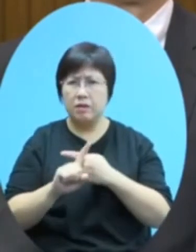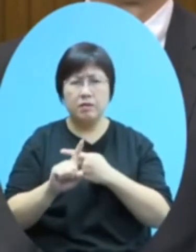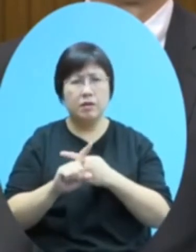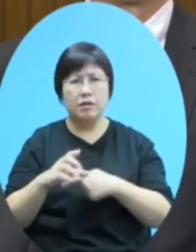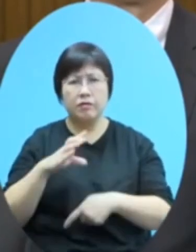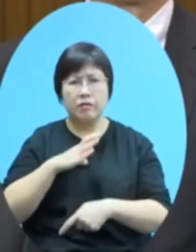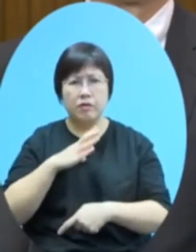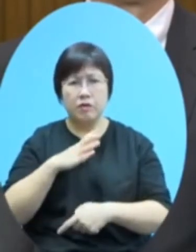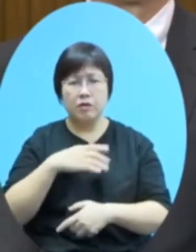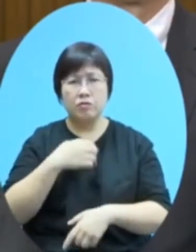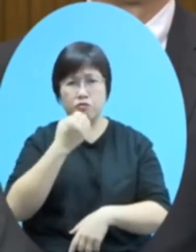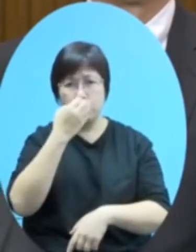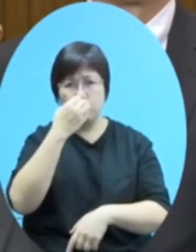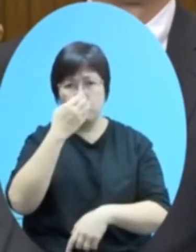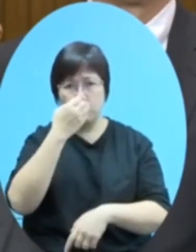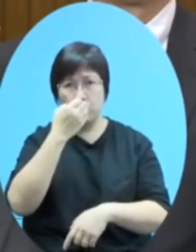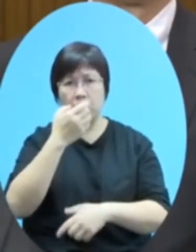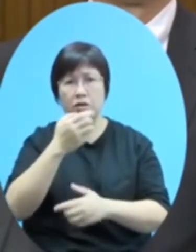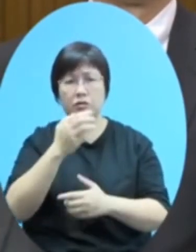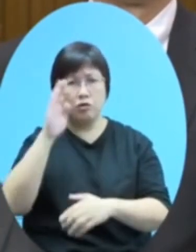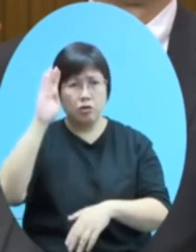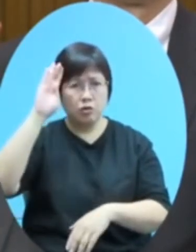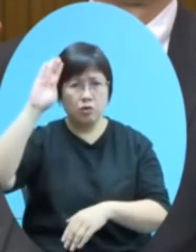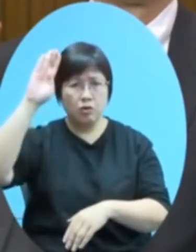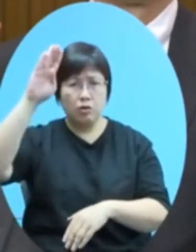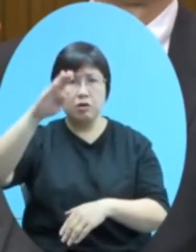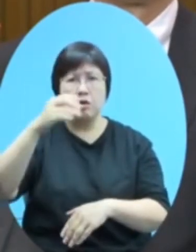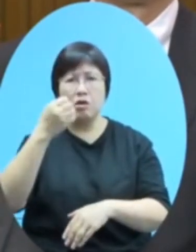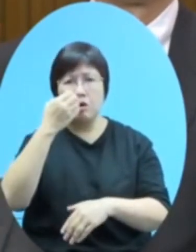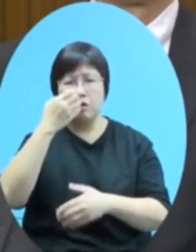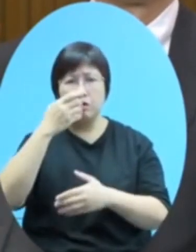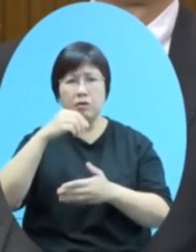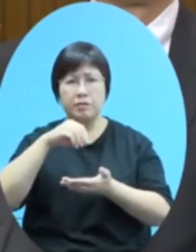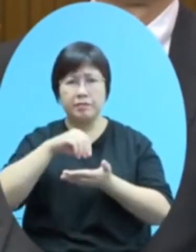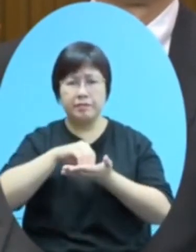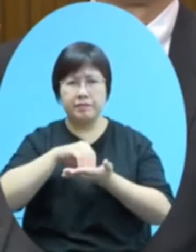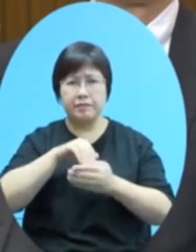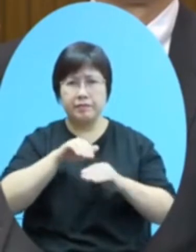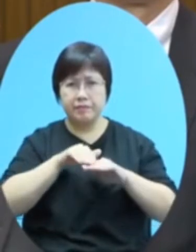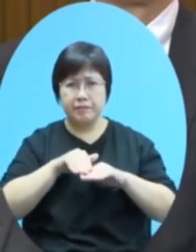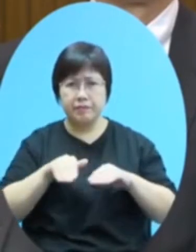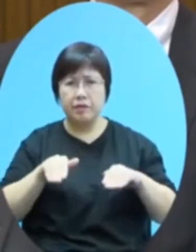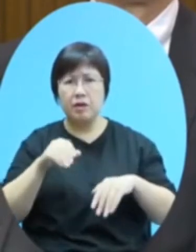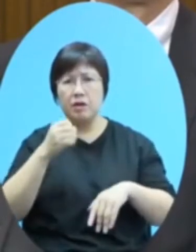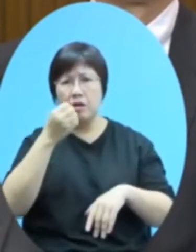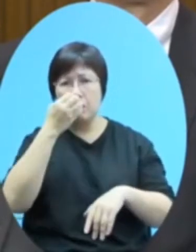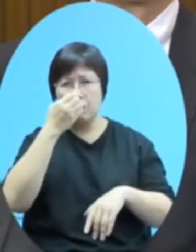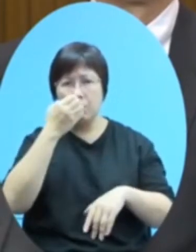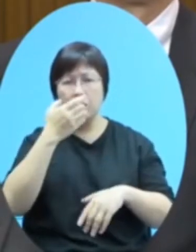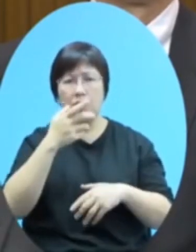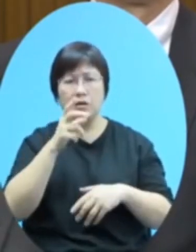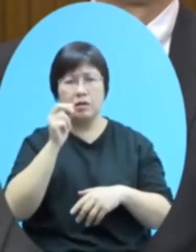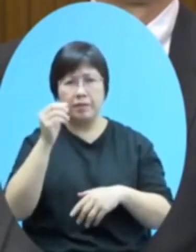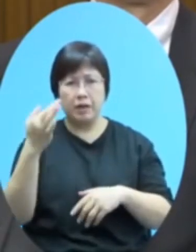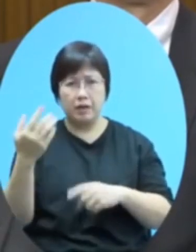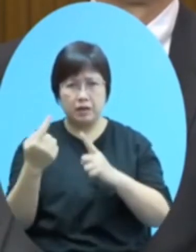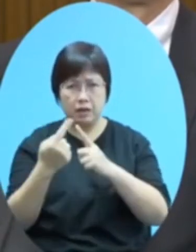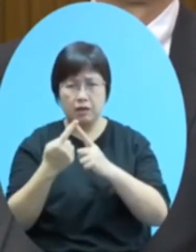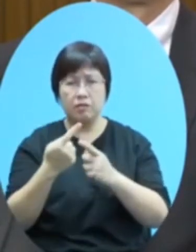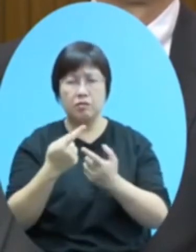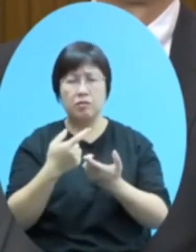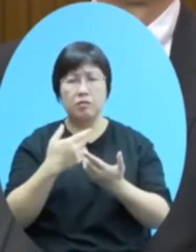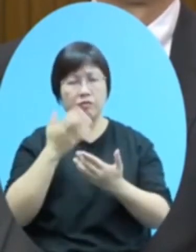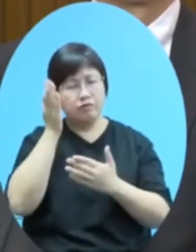況，當香港的前途、香港的穩定、香港700多萬人是否能夠安居樂